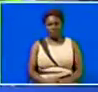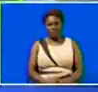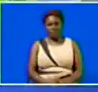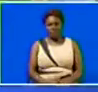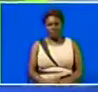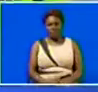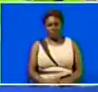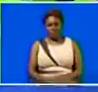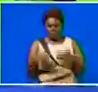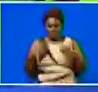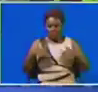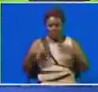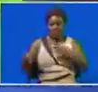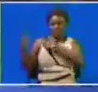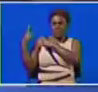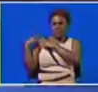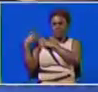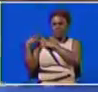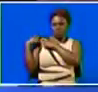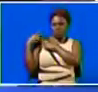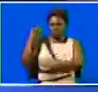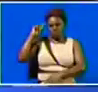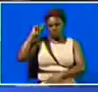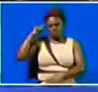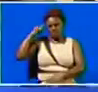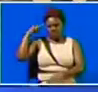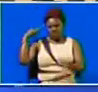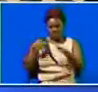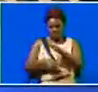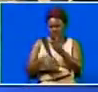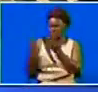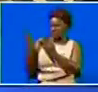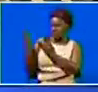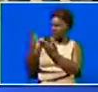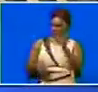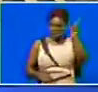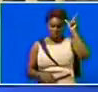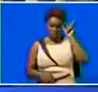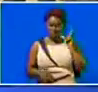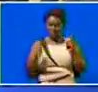Sasa ni jukumu la wadau wanaohusika kutathmini haya. Elvis Kosgei, KTN News.